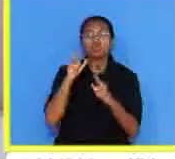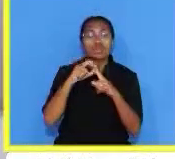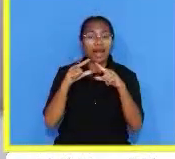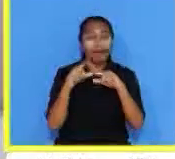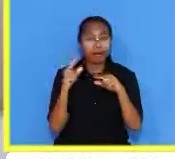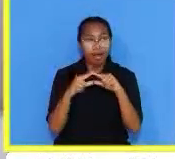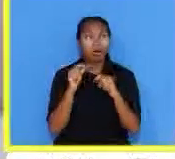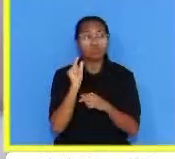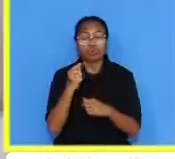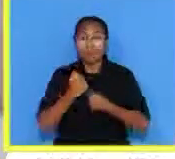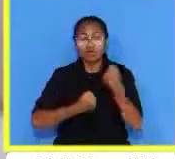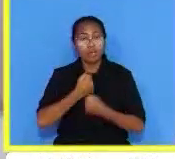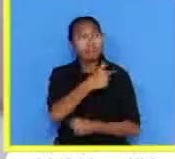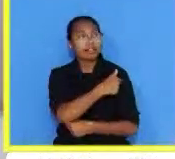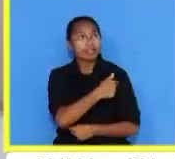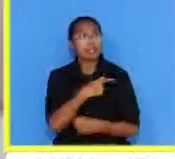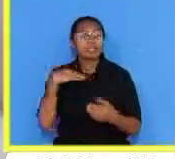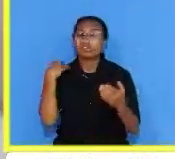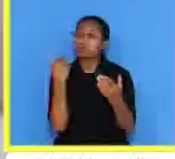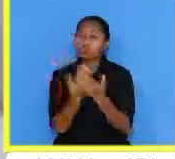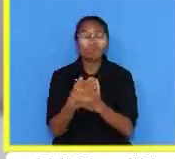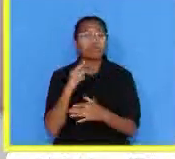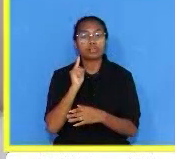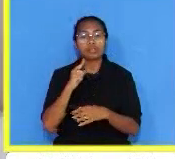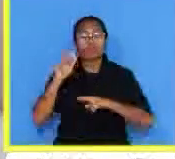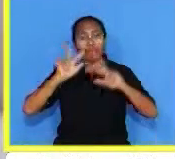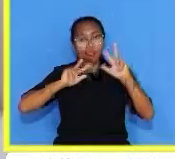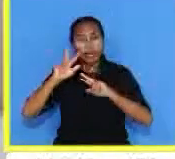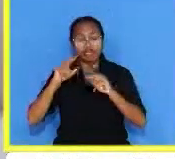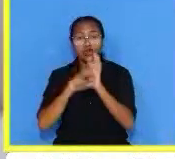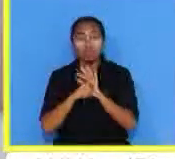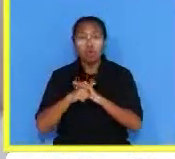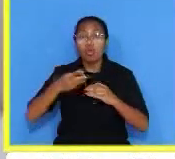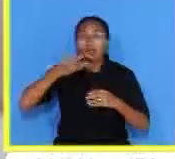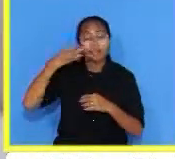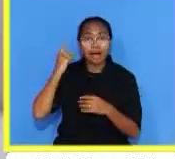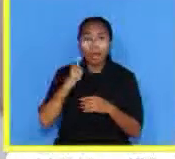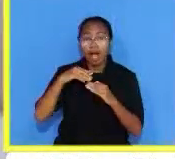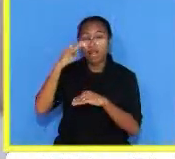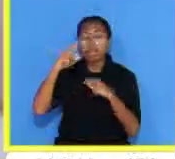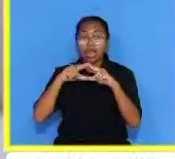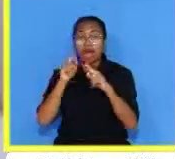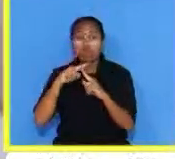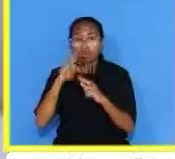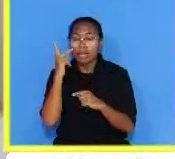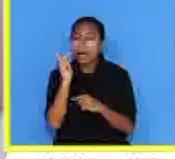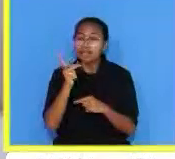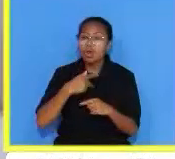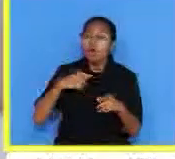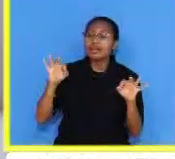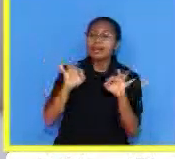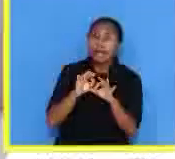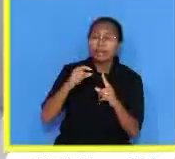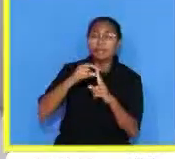untuk seluruh provinsi NTT. Jadi artinya misalnya Angkatan Laut mereka akan menyisir yang di